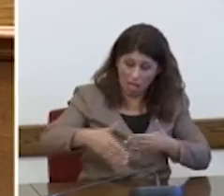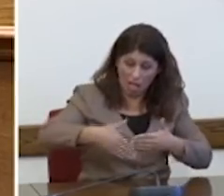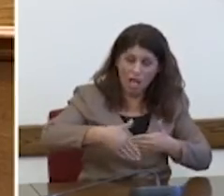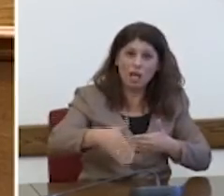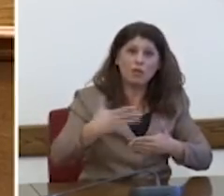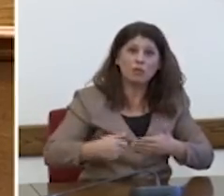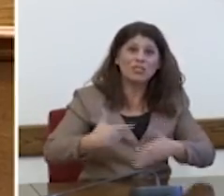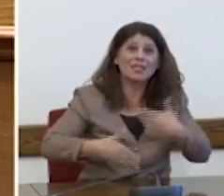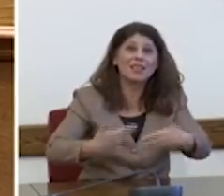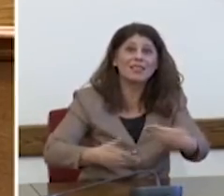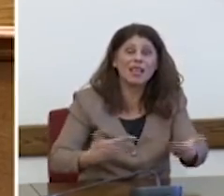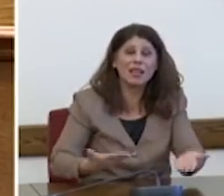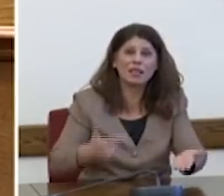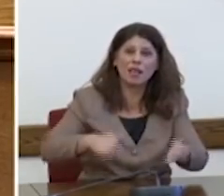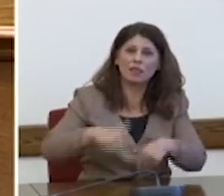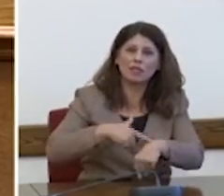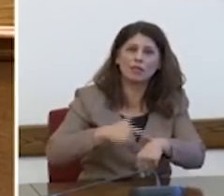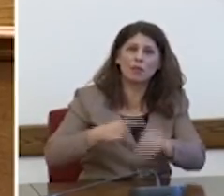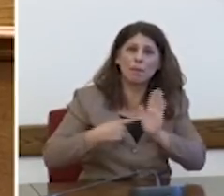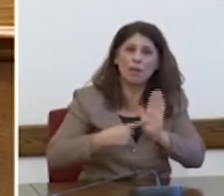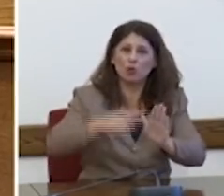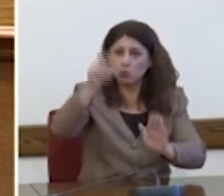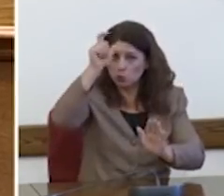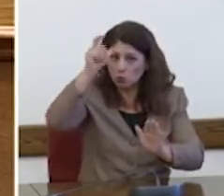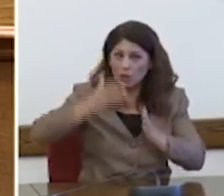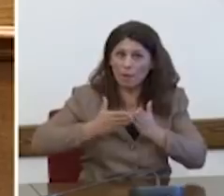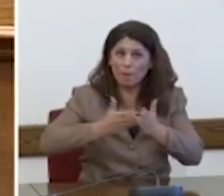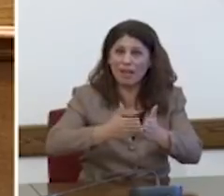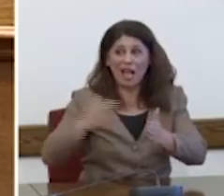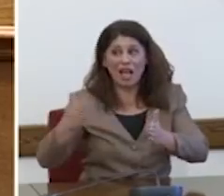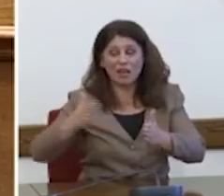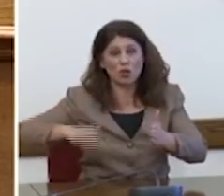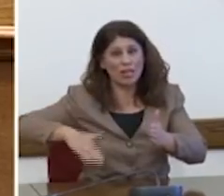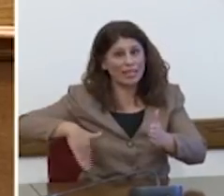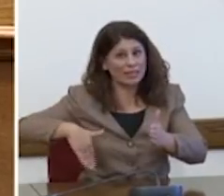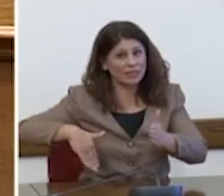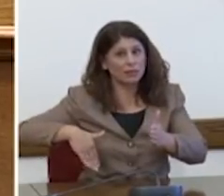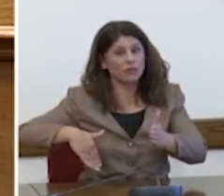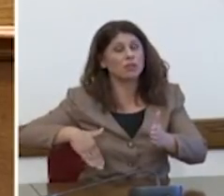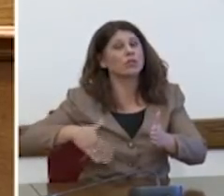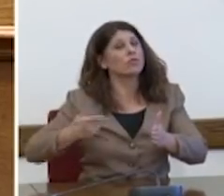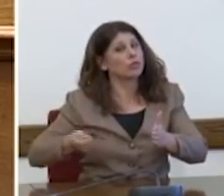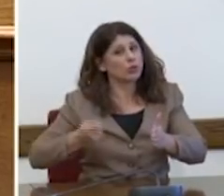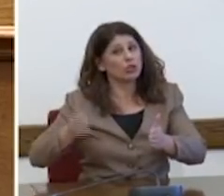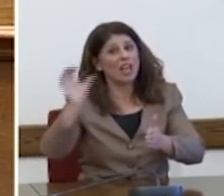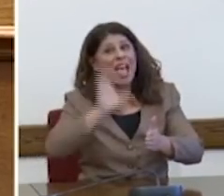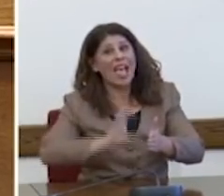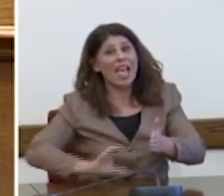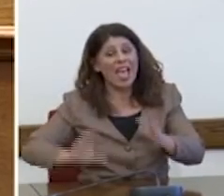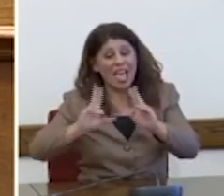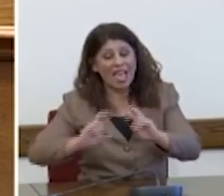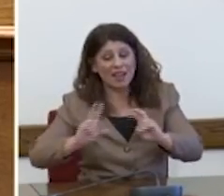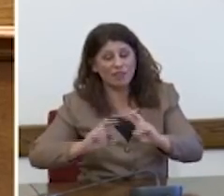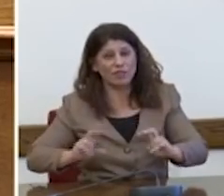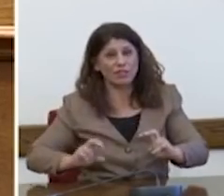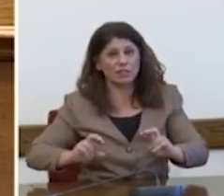σε εξέλιξη η παρουσία τουρκικών πλοίων ανατολικά της Κρήτης, που γίνονται έρευνες για τον αγωγό East